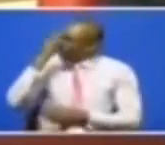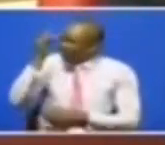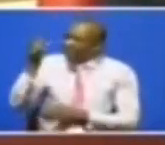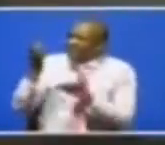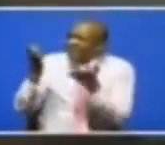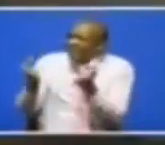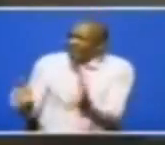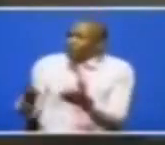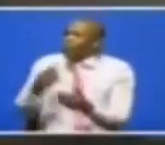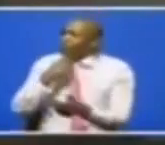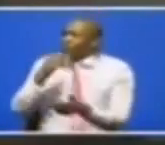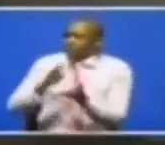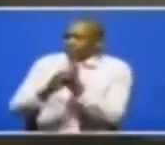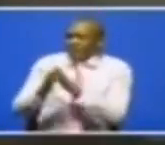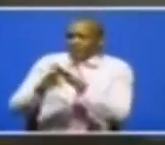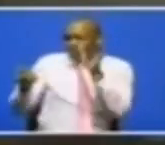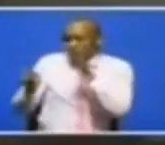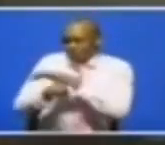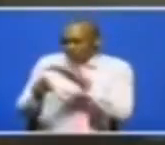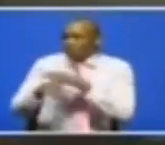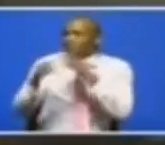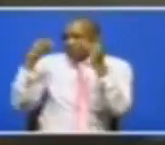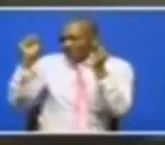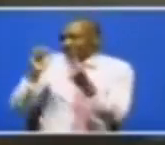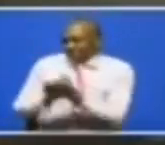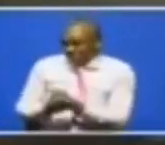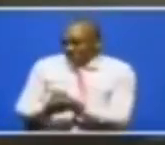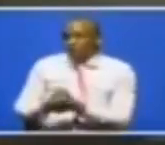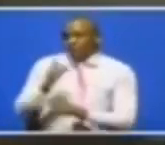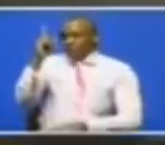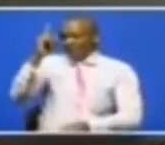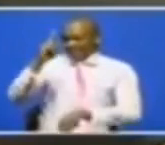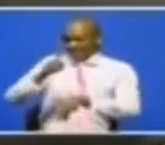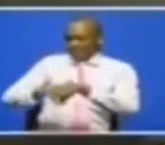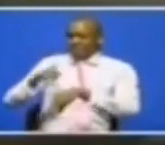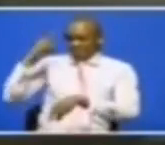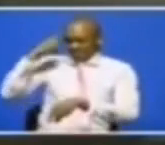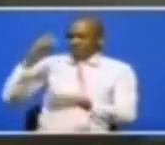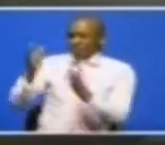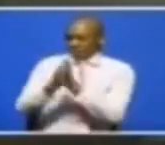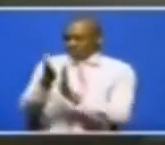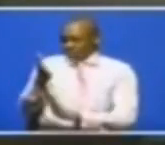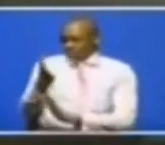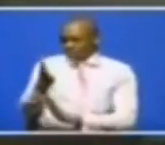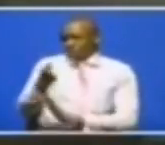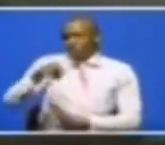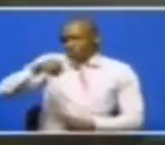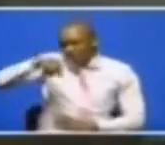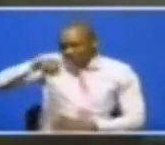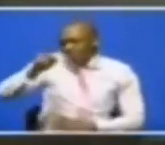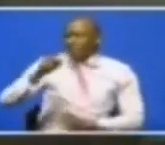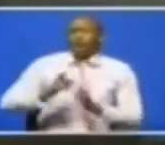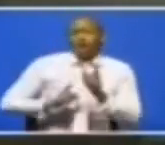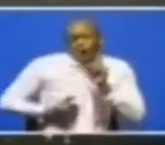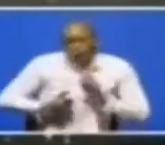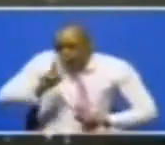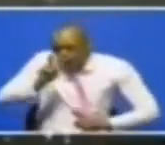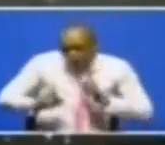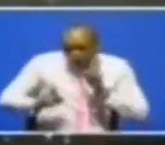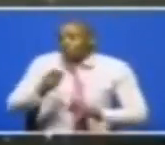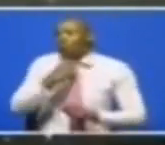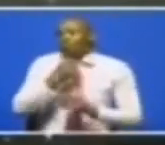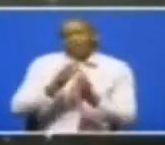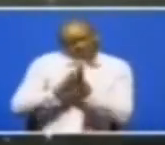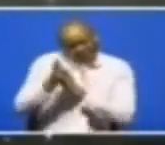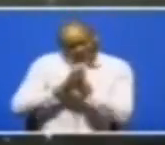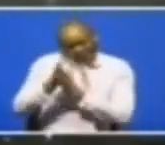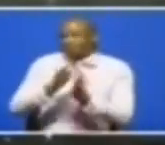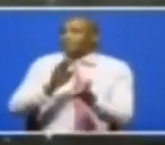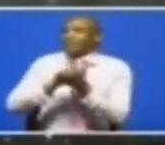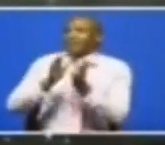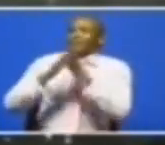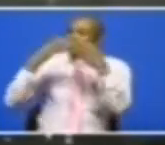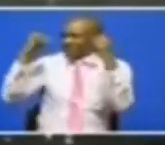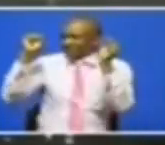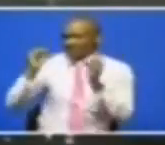sasa unataka kuwa naibu wa rais, na kuna wakati mmoja ambapo tulikuwa na wewe na ulikuwa na moto sana unataka kuwa rais?